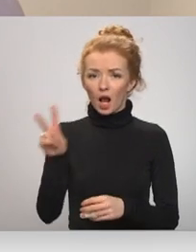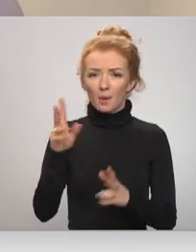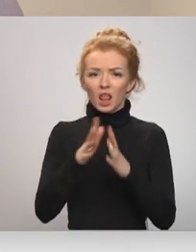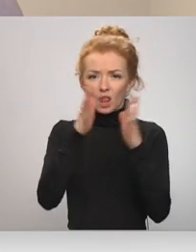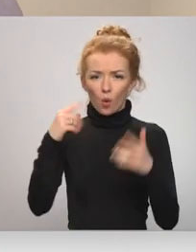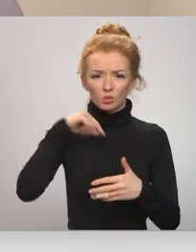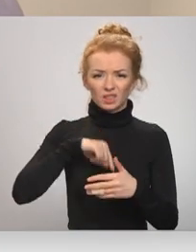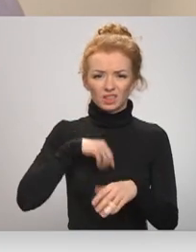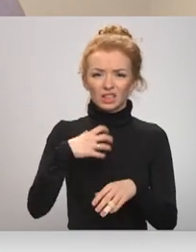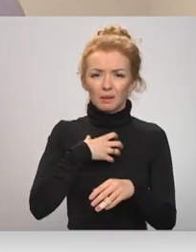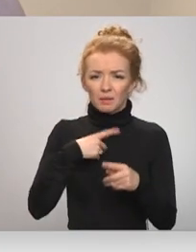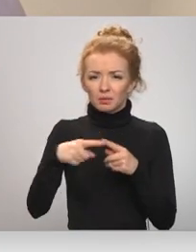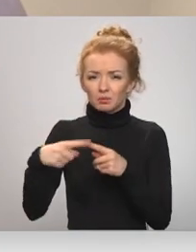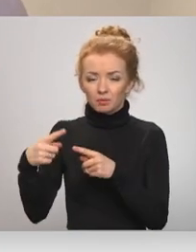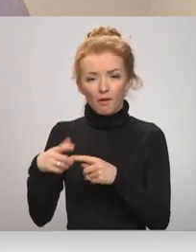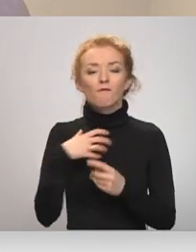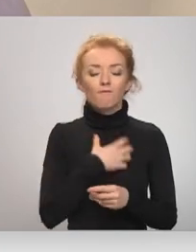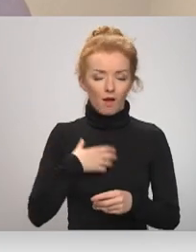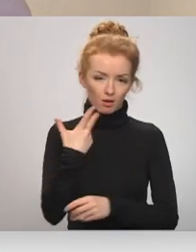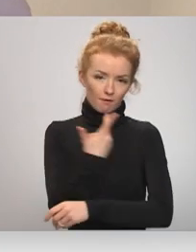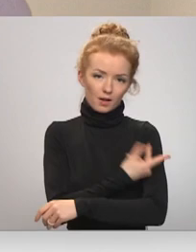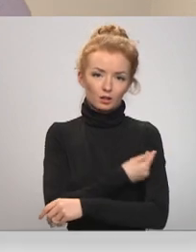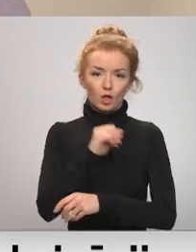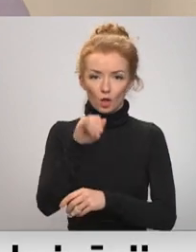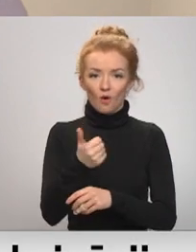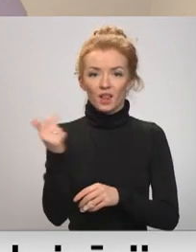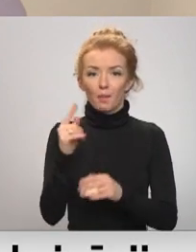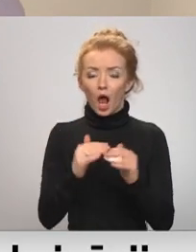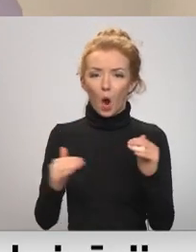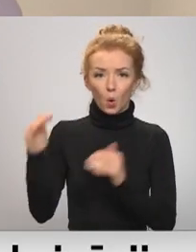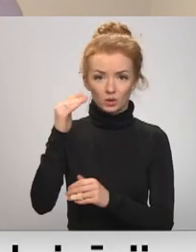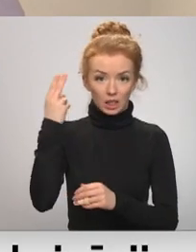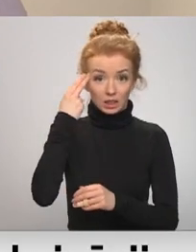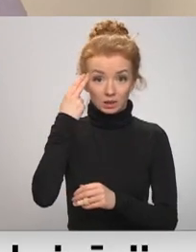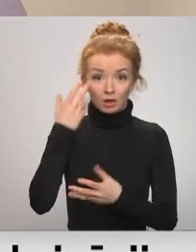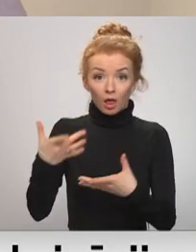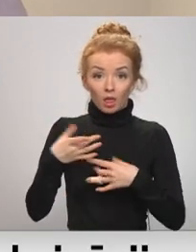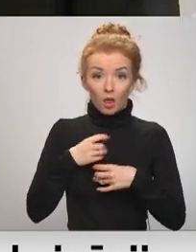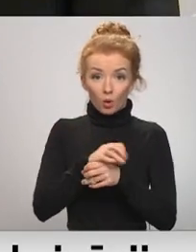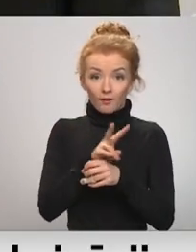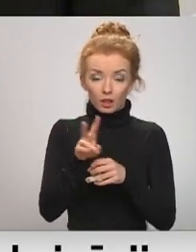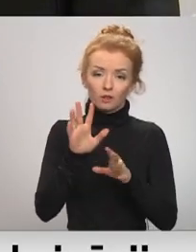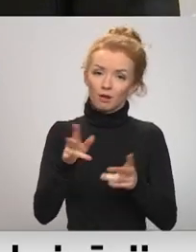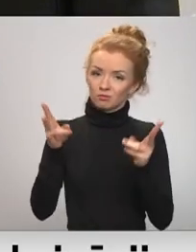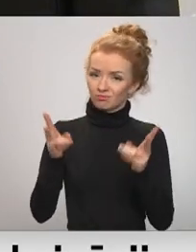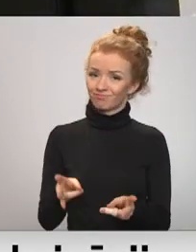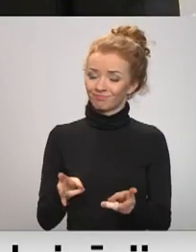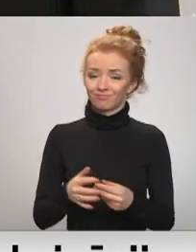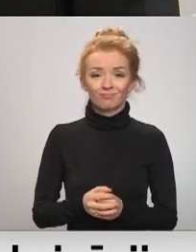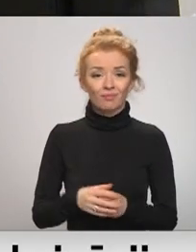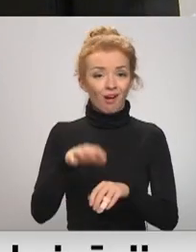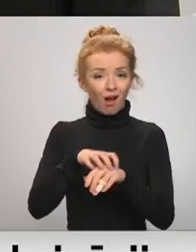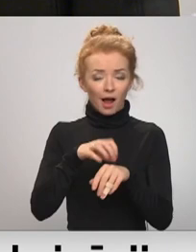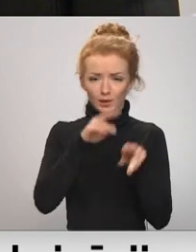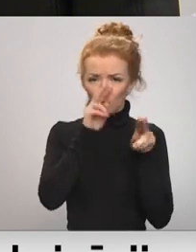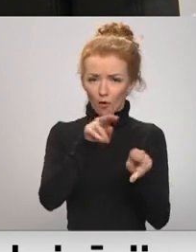ir jāvakcinējas, lai sevi pasargātu, jo viņiem tieši ir tas augstais risks, ja viņi saslims, ka var būt komplicēti. Ārste